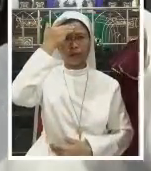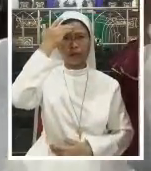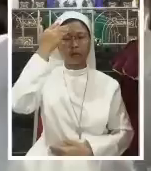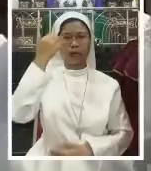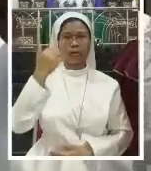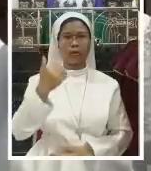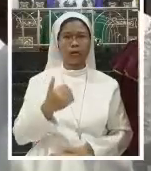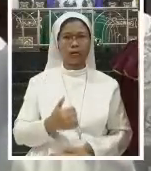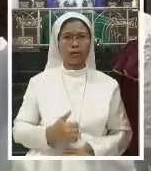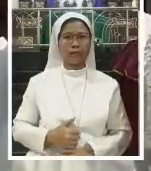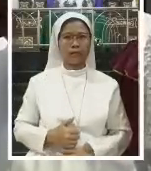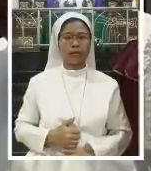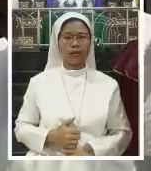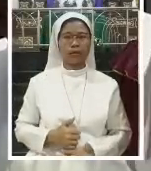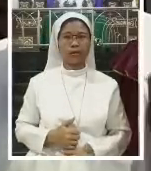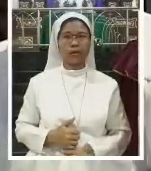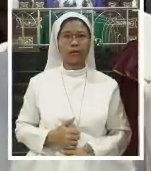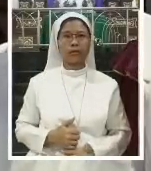Anama,